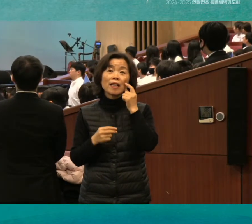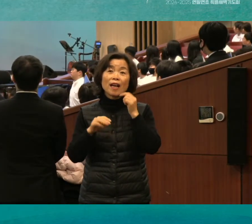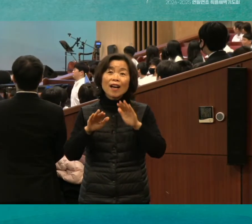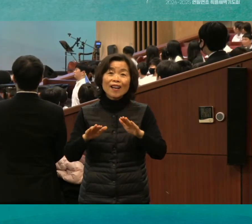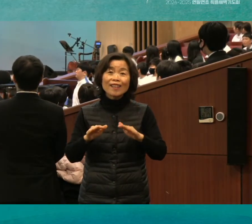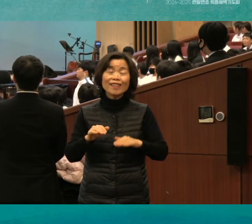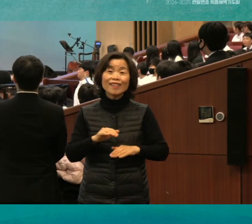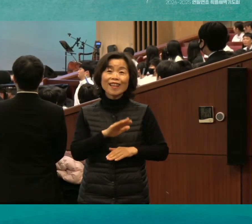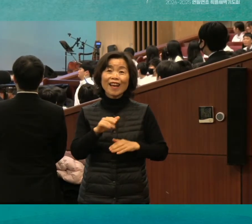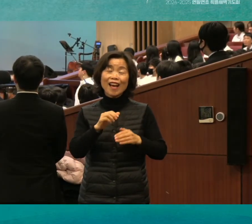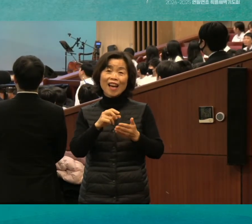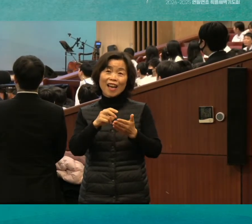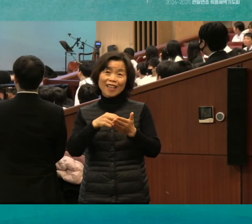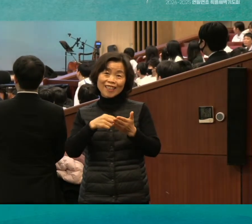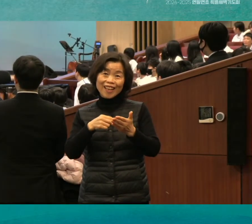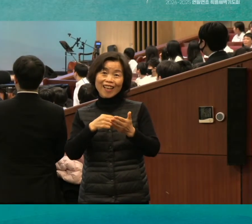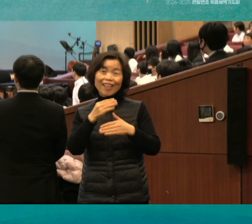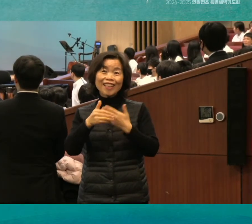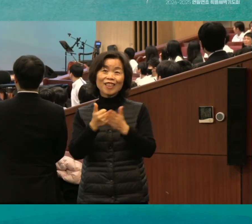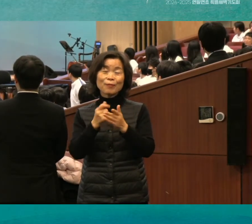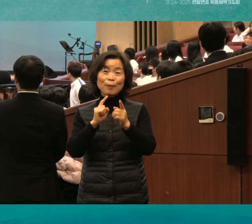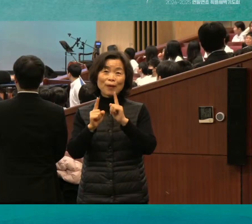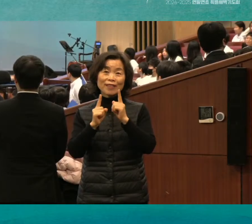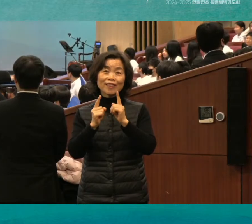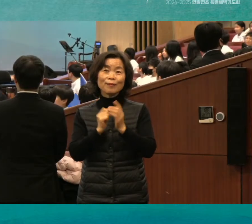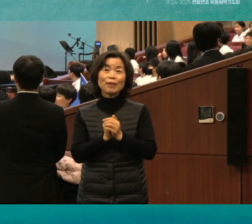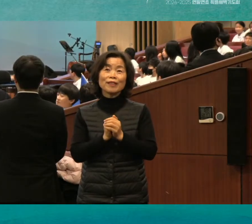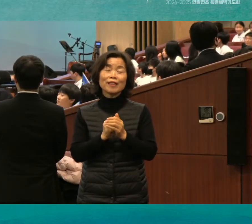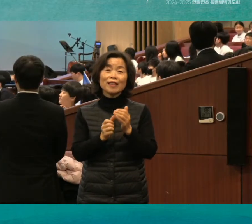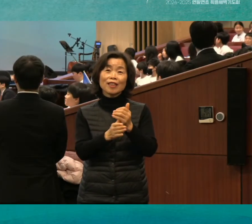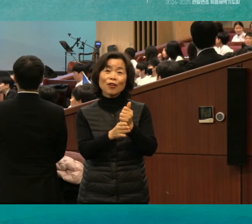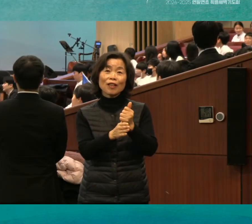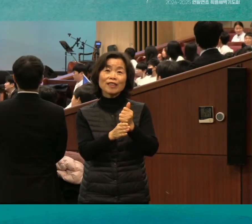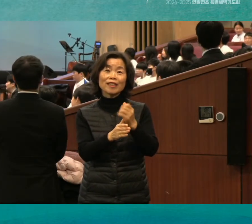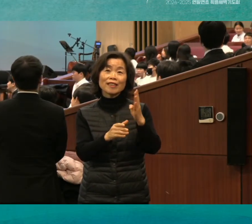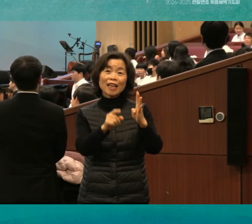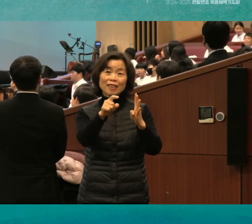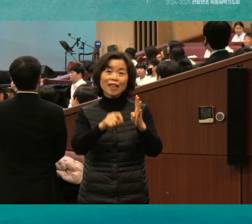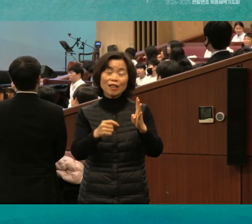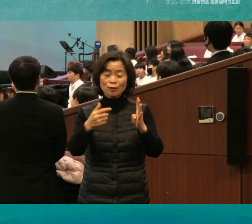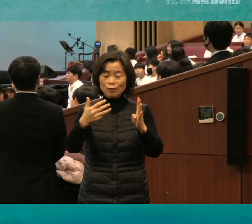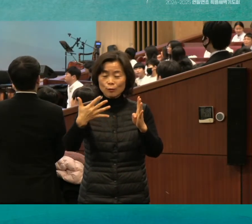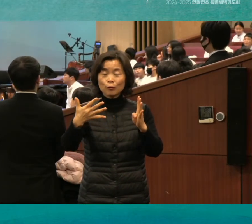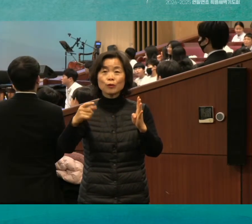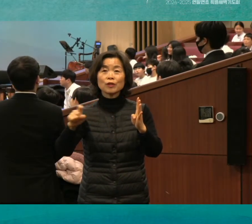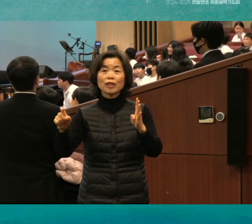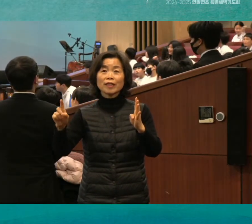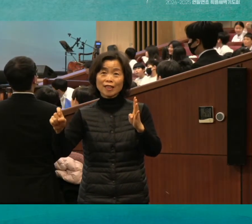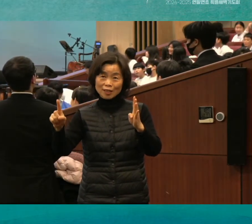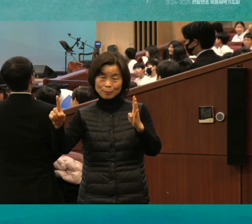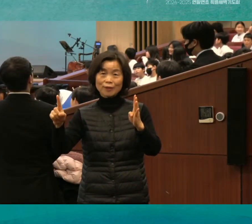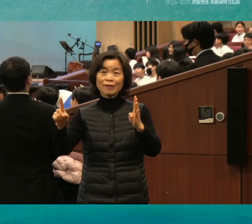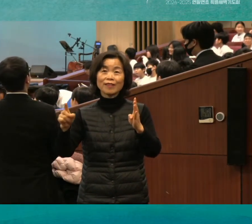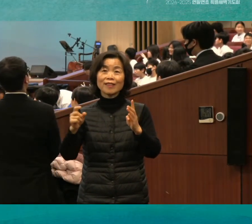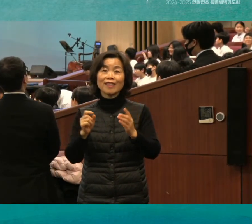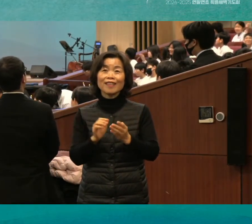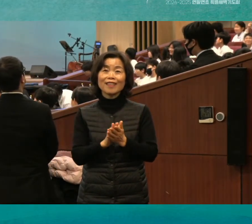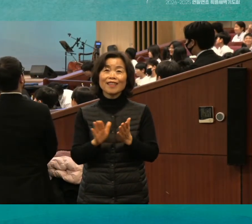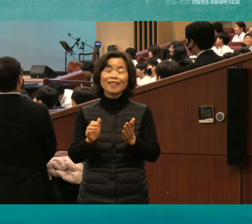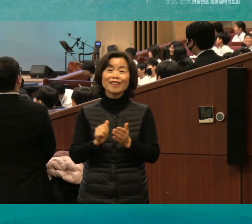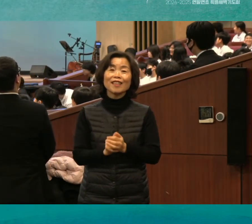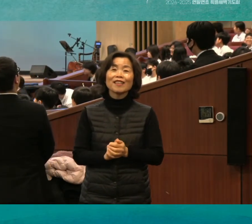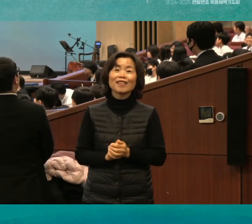오늘 제가 봉독해 드릴 하나님의 말씀은 요나서 4장 9절에서 11절입니다.